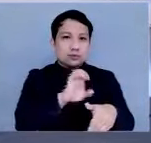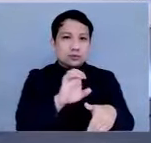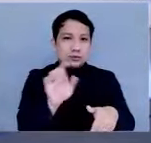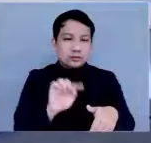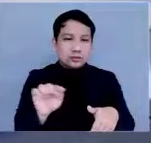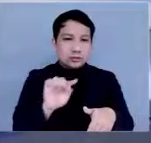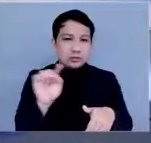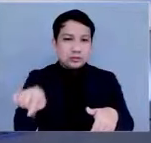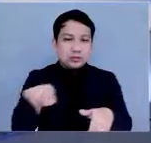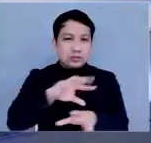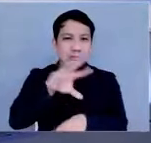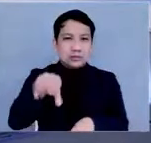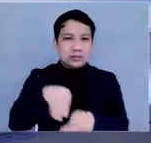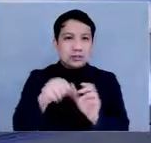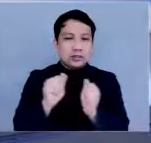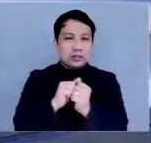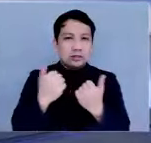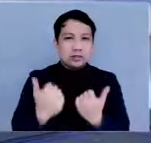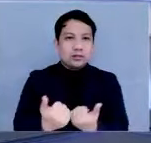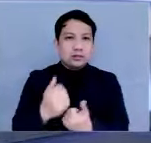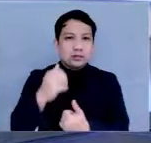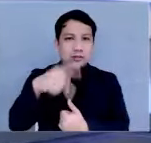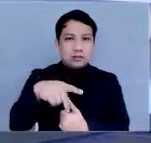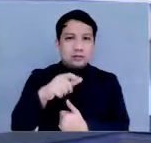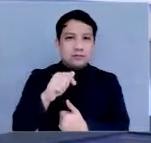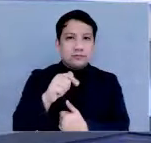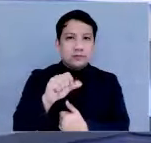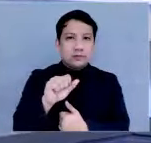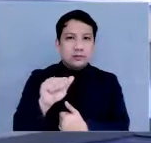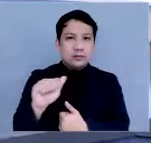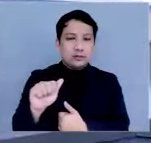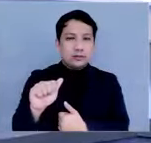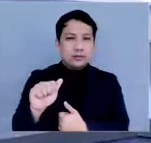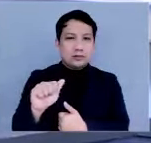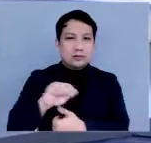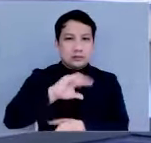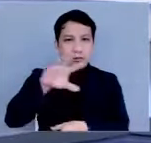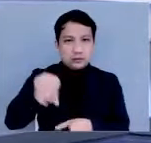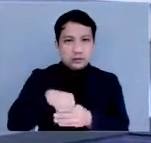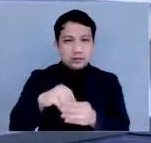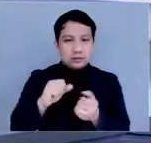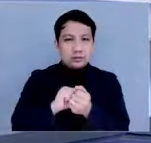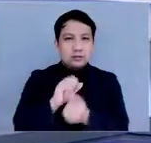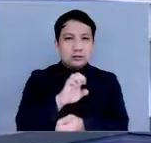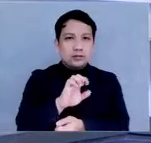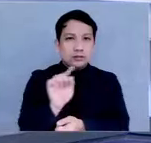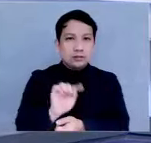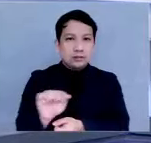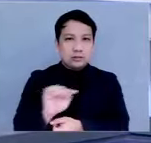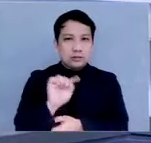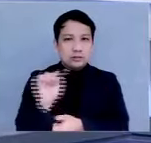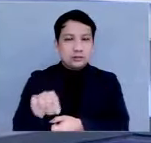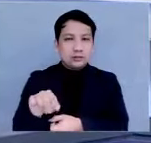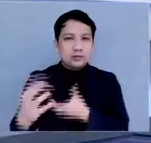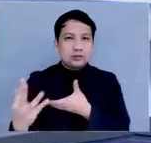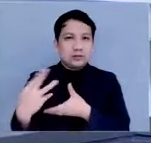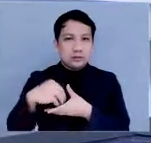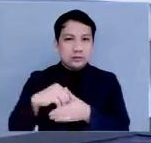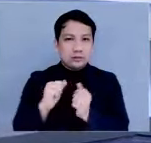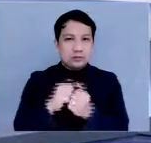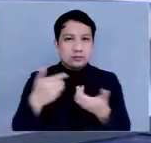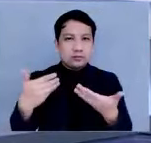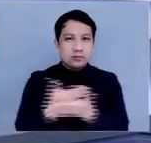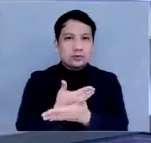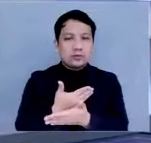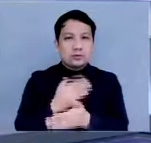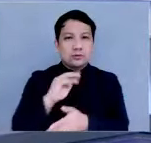sa kasalukuyang mapa, ang Pag-asa Island na hindi kasi pasok sa ating EEZ. Inaasang isasama na ito sa bagong mapa ng